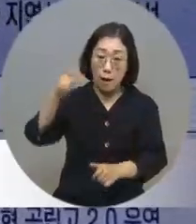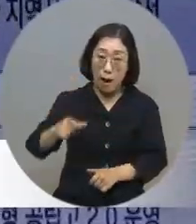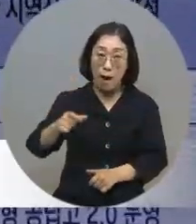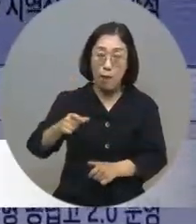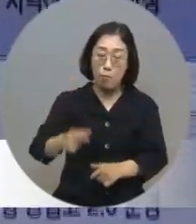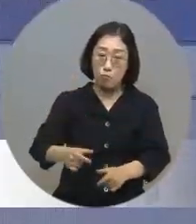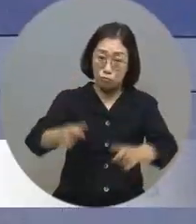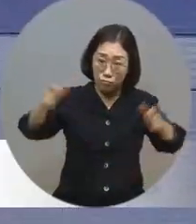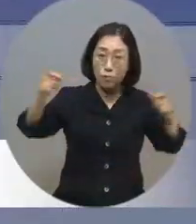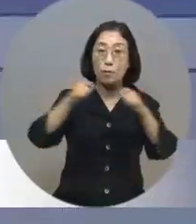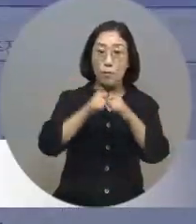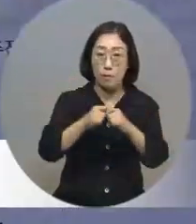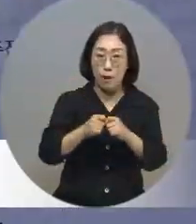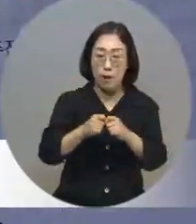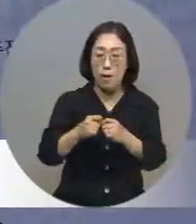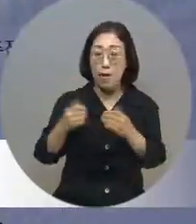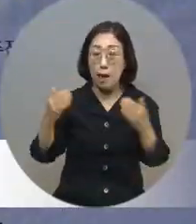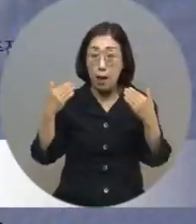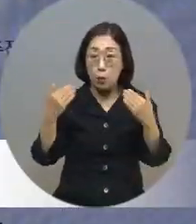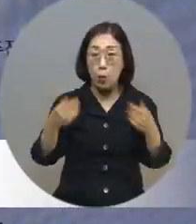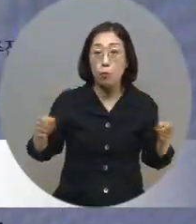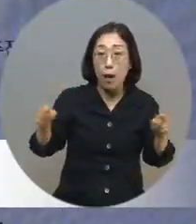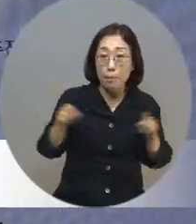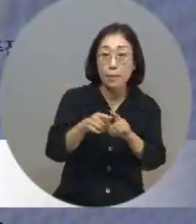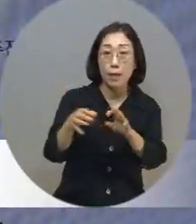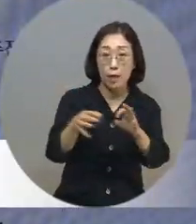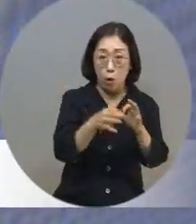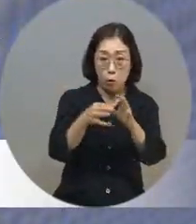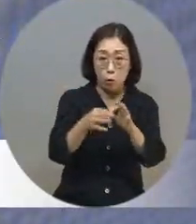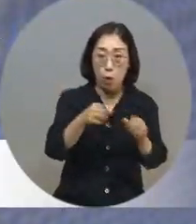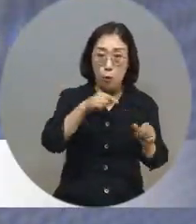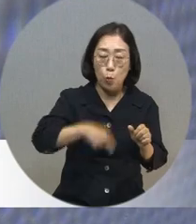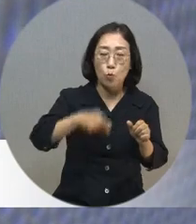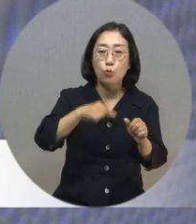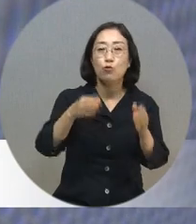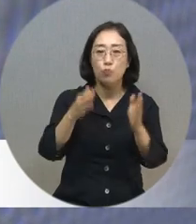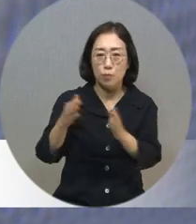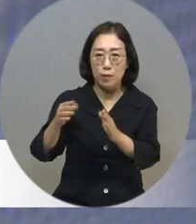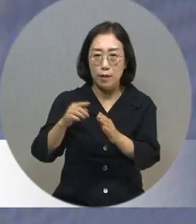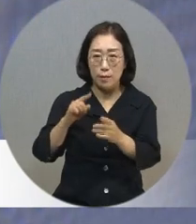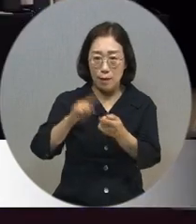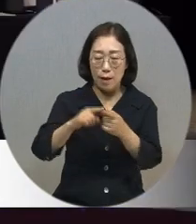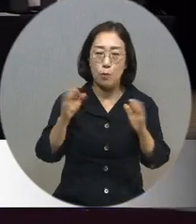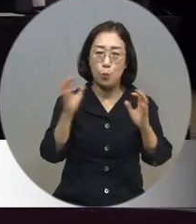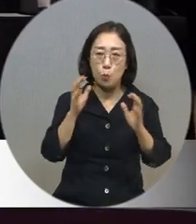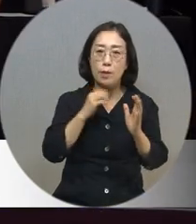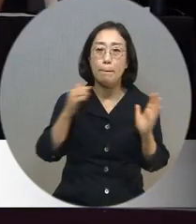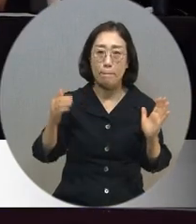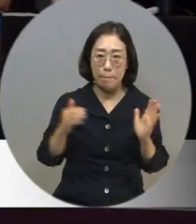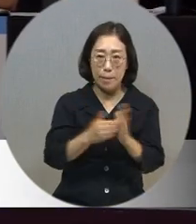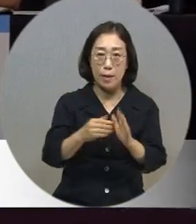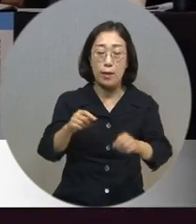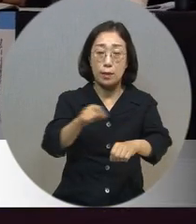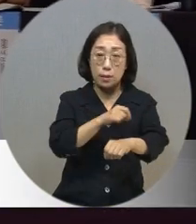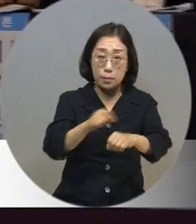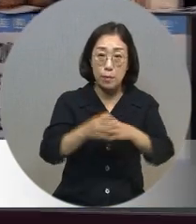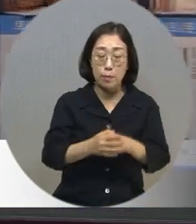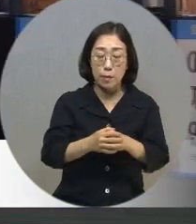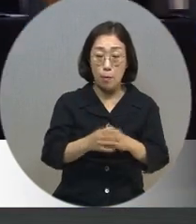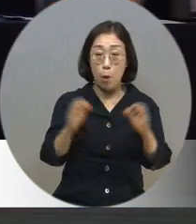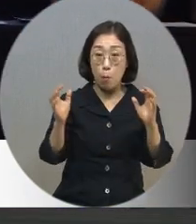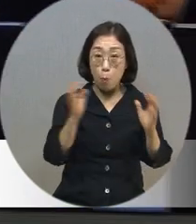대학과의 연계 협력으로 함께 만들어가는 교육 준비에 대한 논의가 있었습니다 특별히 이번